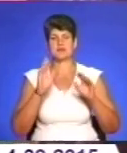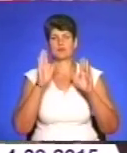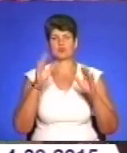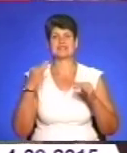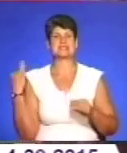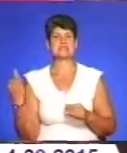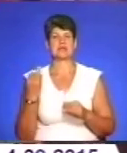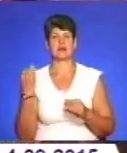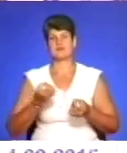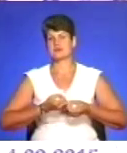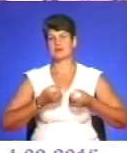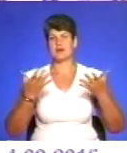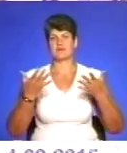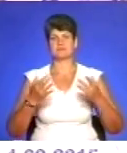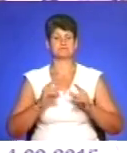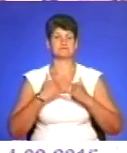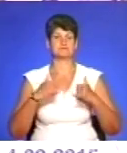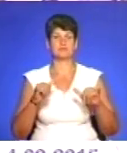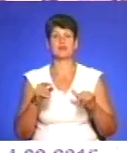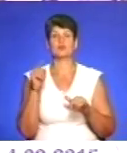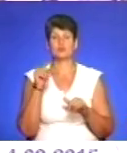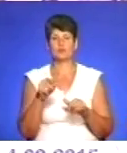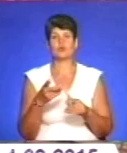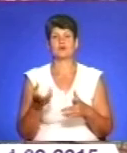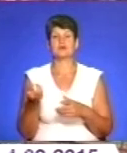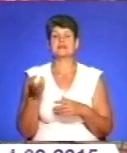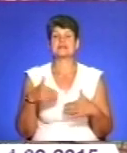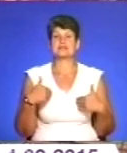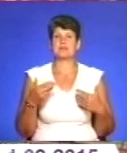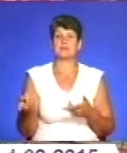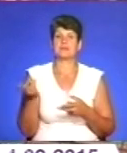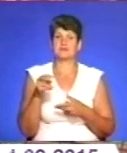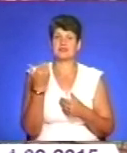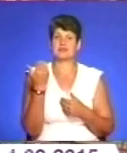цікавим, яскравим та захоплюючим. Тож завітайте і ви на його відкриття.